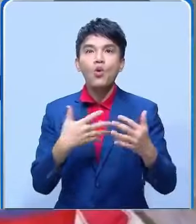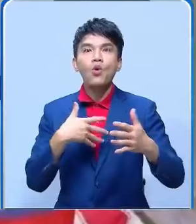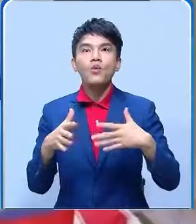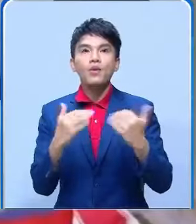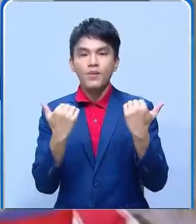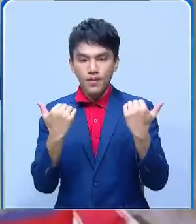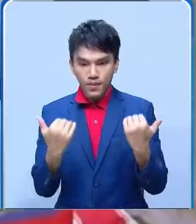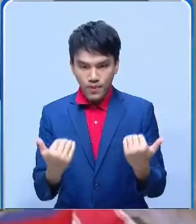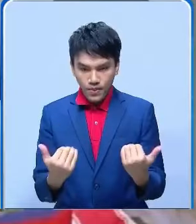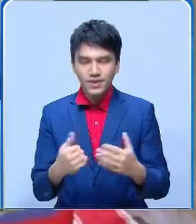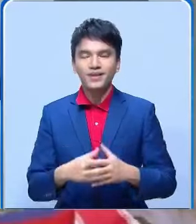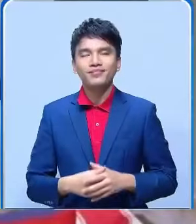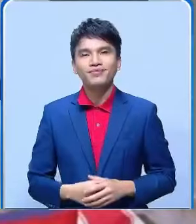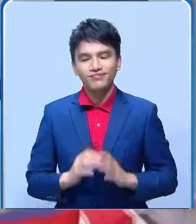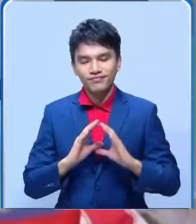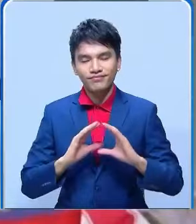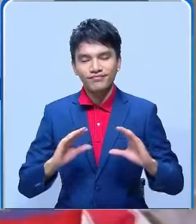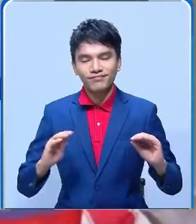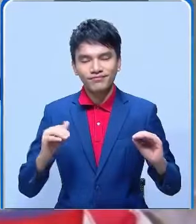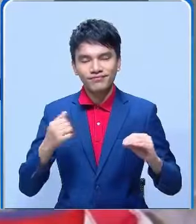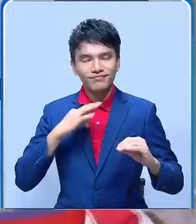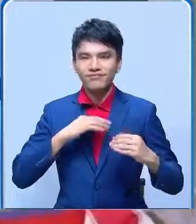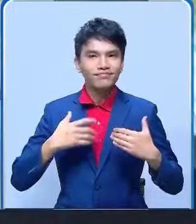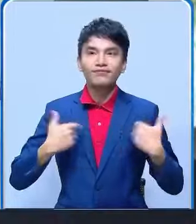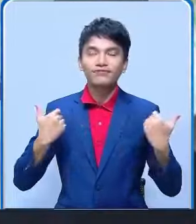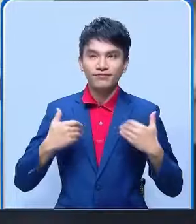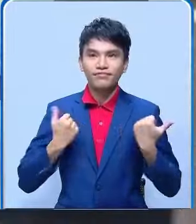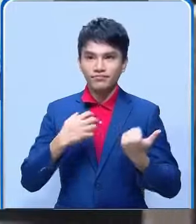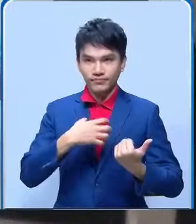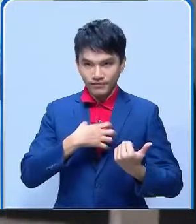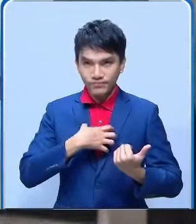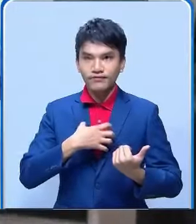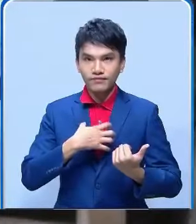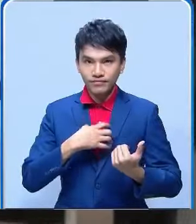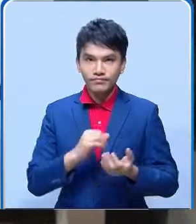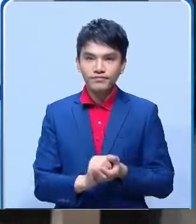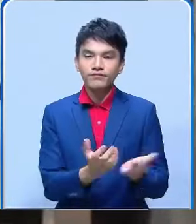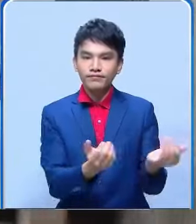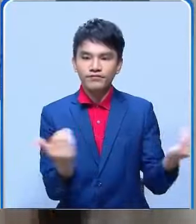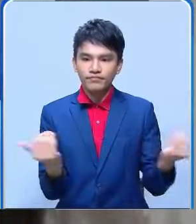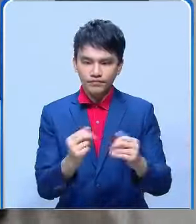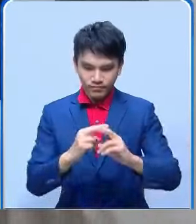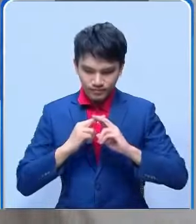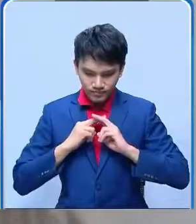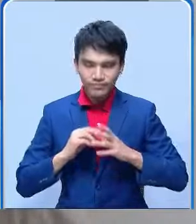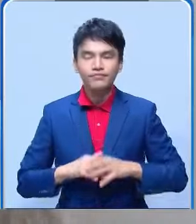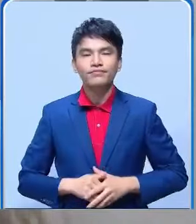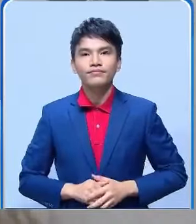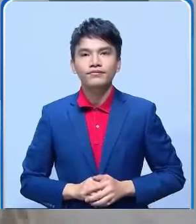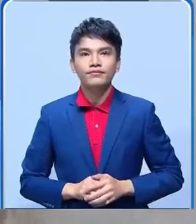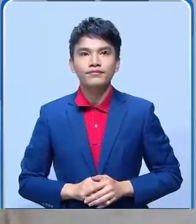อนนี้ความกังวลทุกอย่างมันก็คลายลงดีใจมากๆอยากจะเดินทางไปรับลูกด้วยตัวเองด้วยซ้ำไปนะฮะ